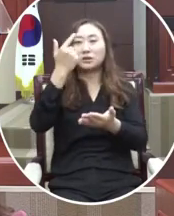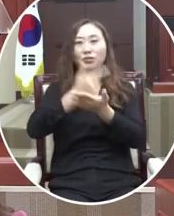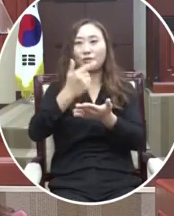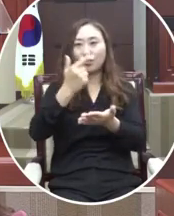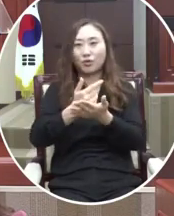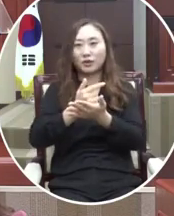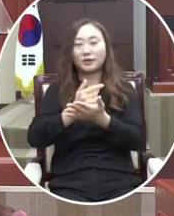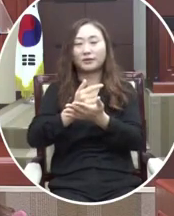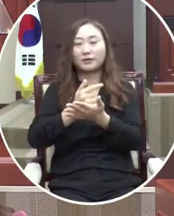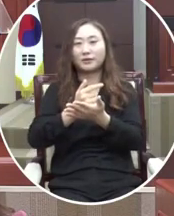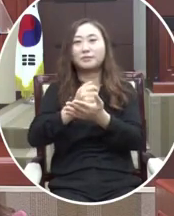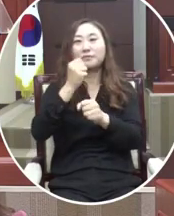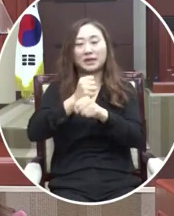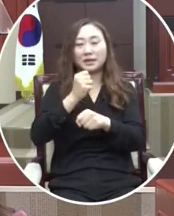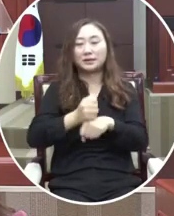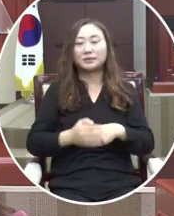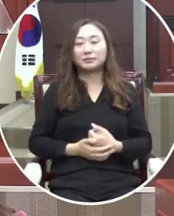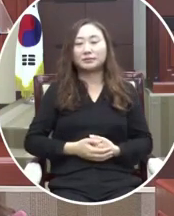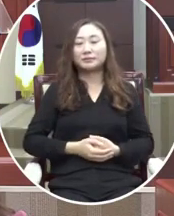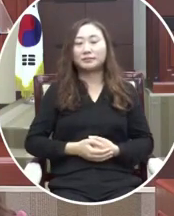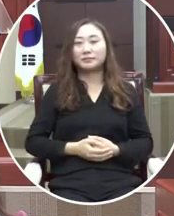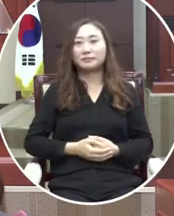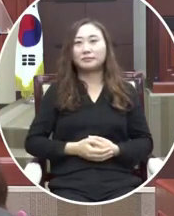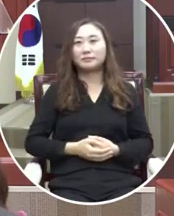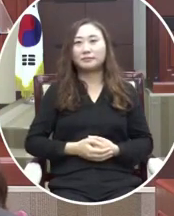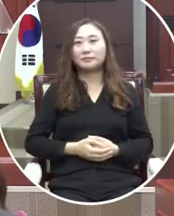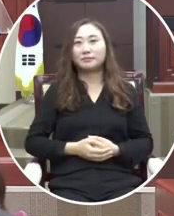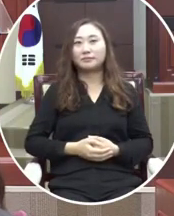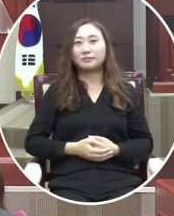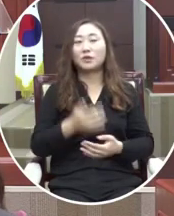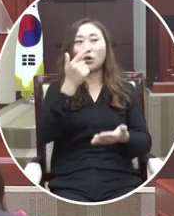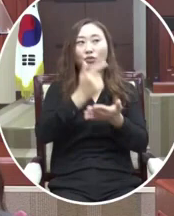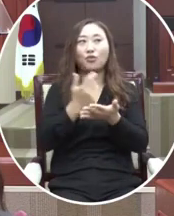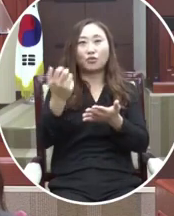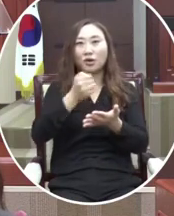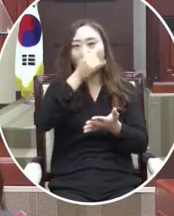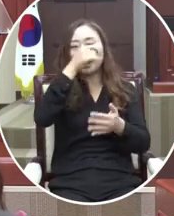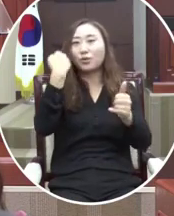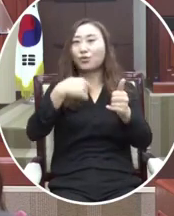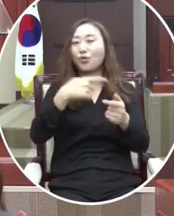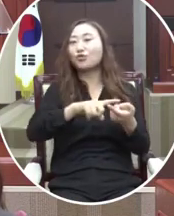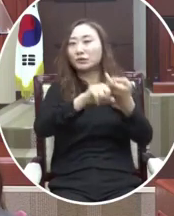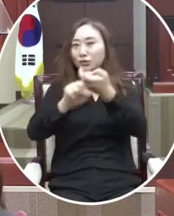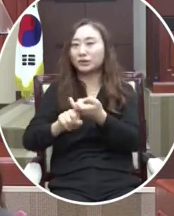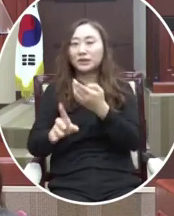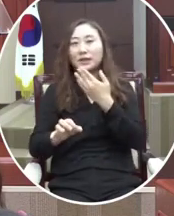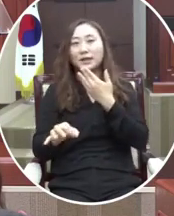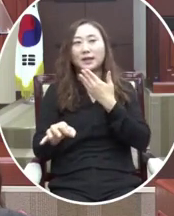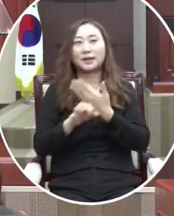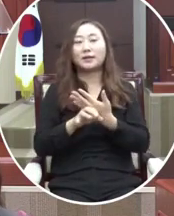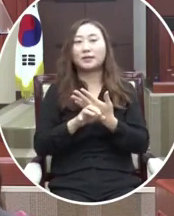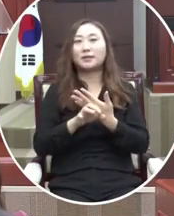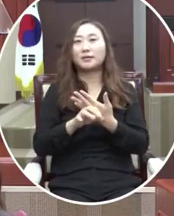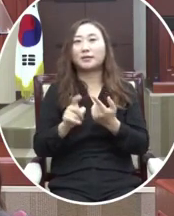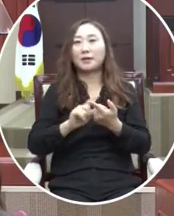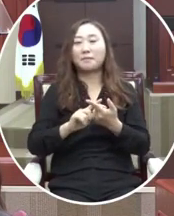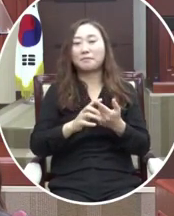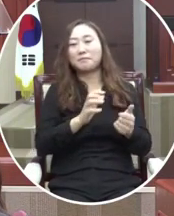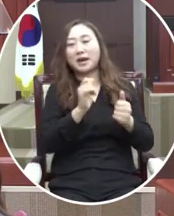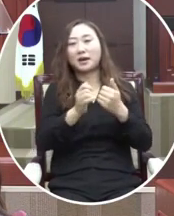위상을 확고히 다져 나가겠습니다 노원구가 지난 교 진인 교육 인프라의 강점을 극대화해 다양한 교육 수에